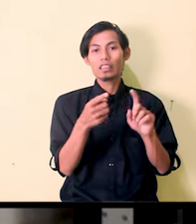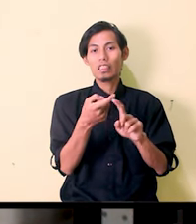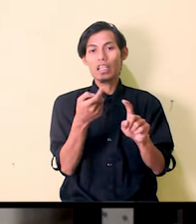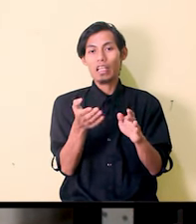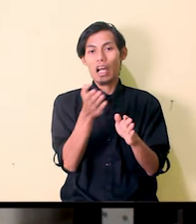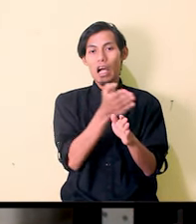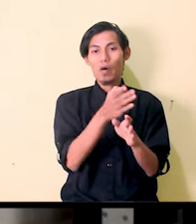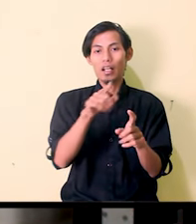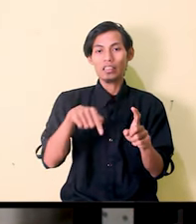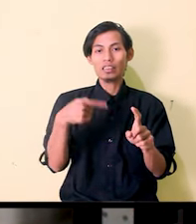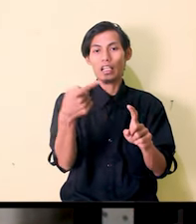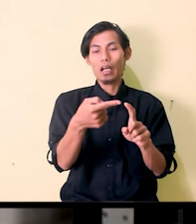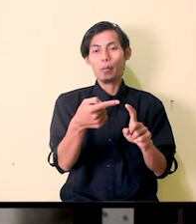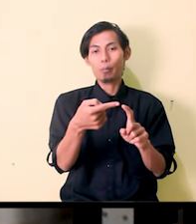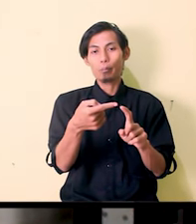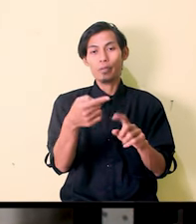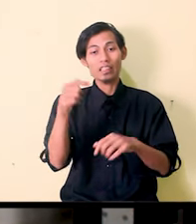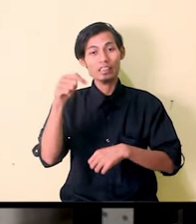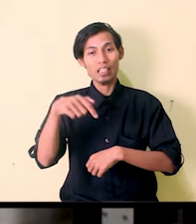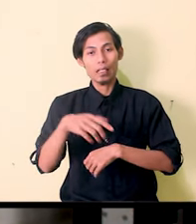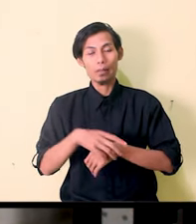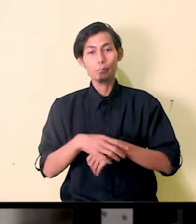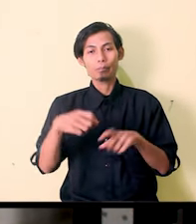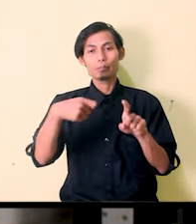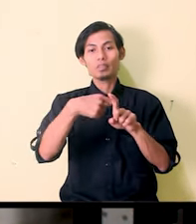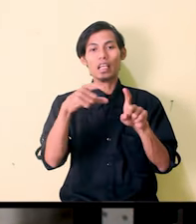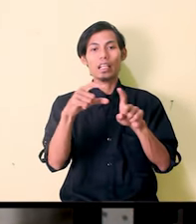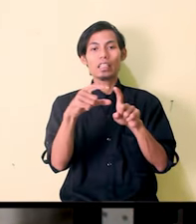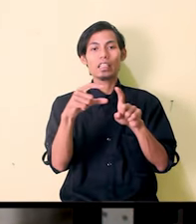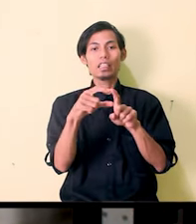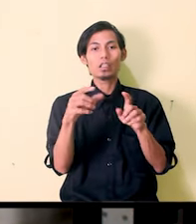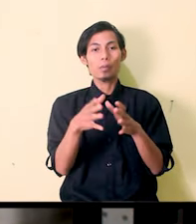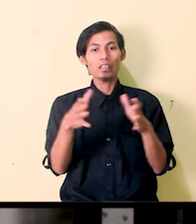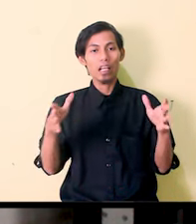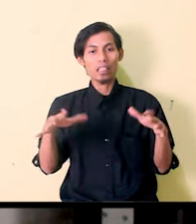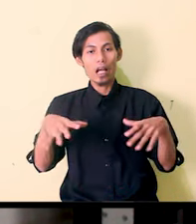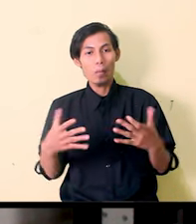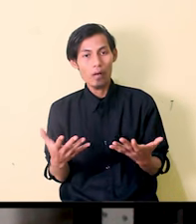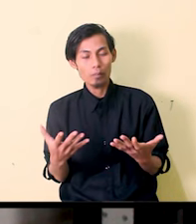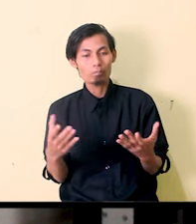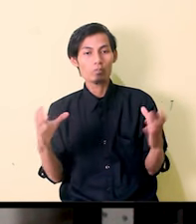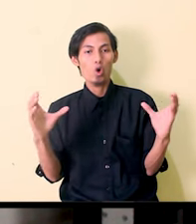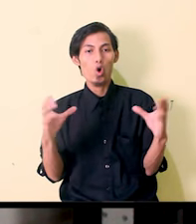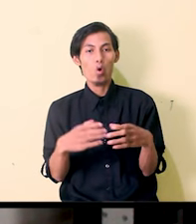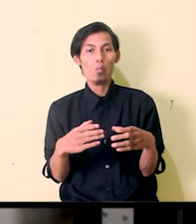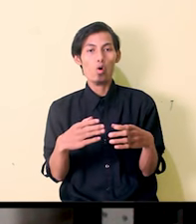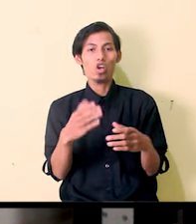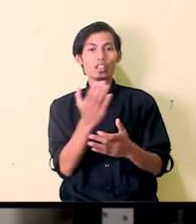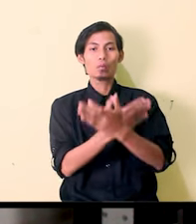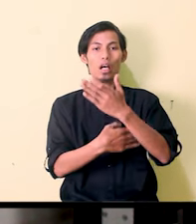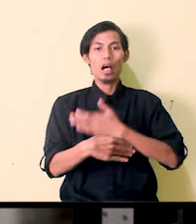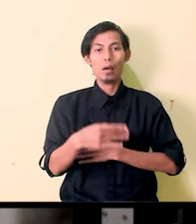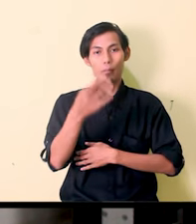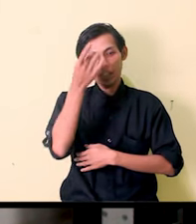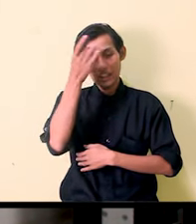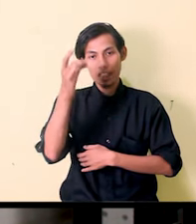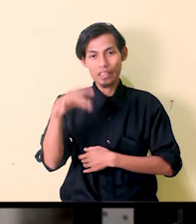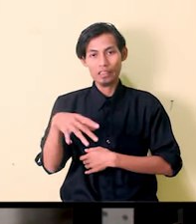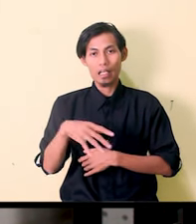fabel desa dan kdd itu dibentuk bulan Juni Tahun